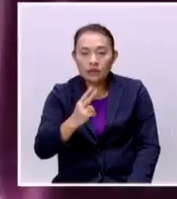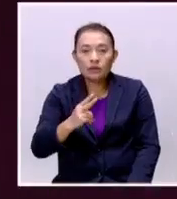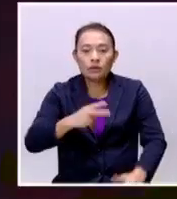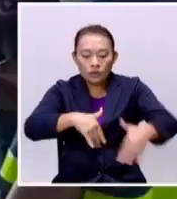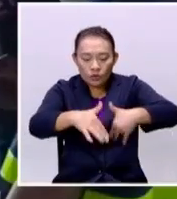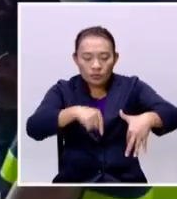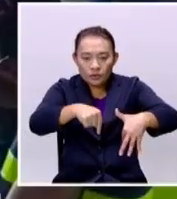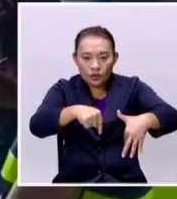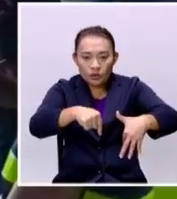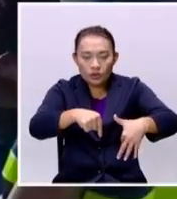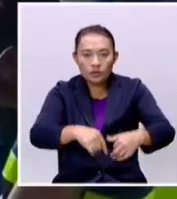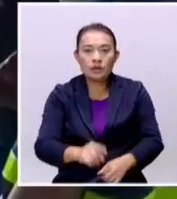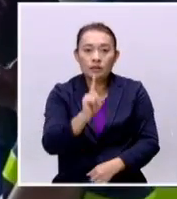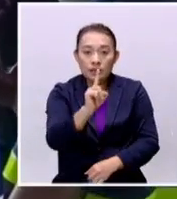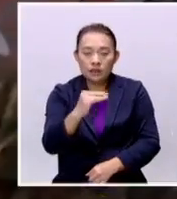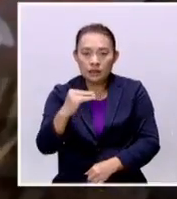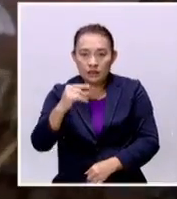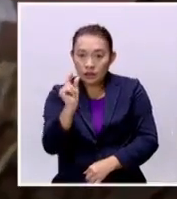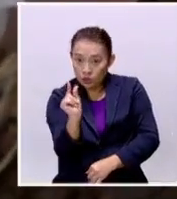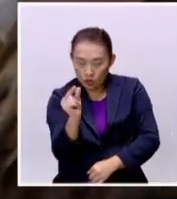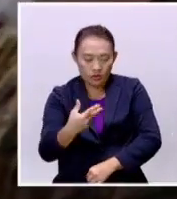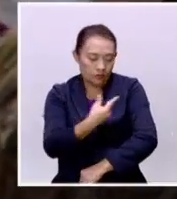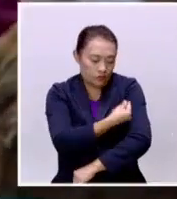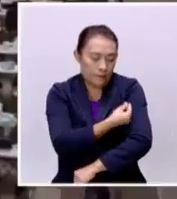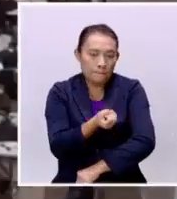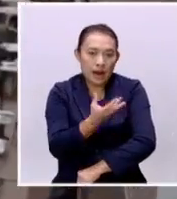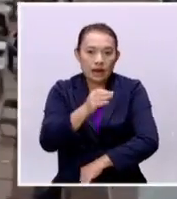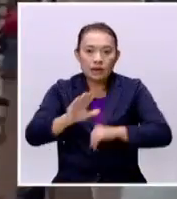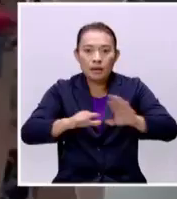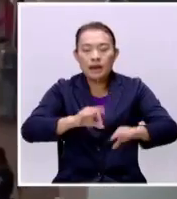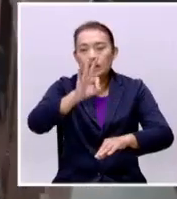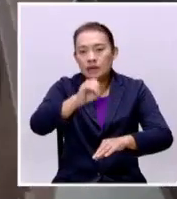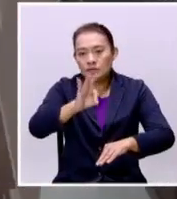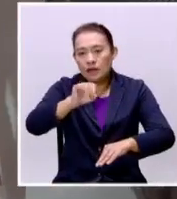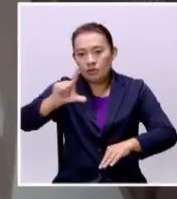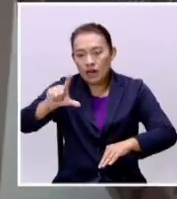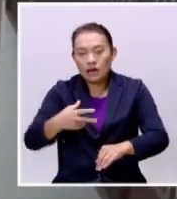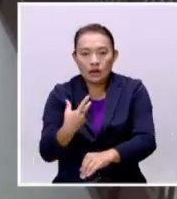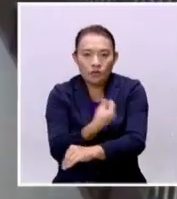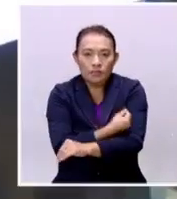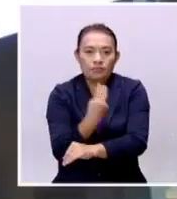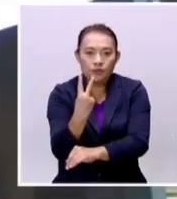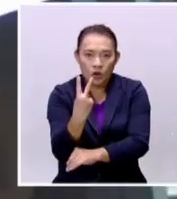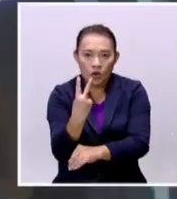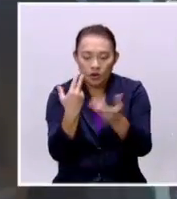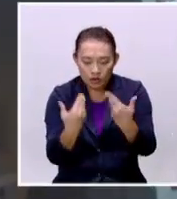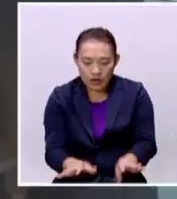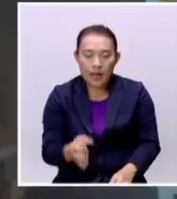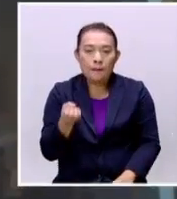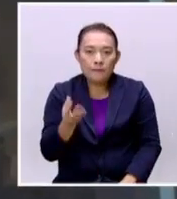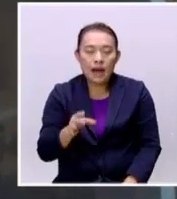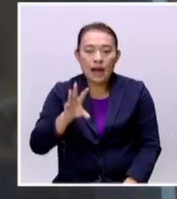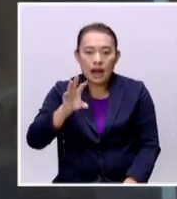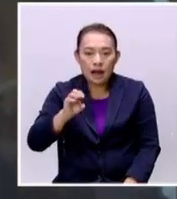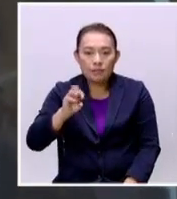ศที่ได้รับวัคซีนแบบ1โดสมีจำนวนมากกว่า99ล้านคนและได้รับครบ2โดสแล้วมากกว่า56